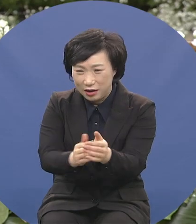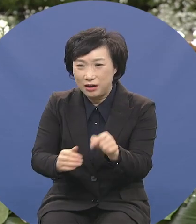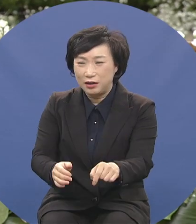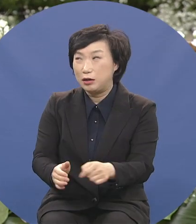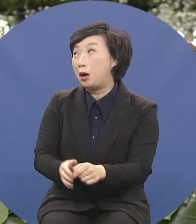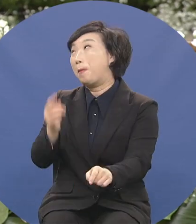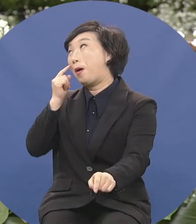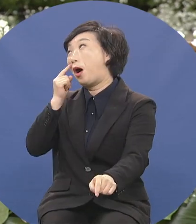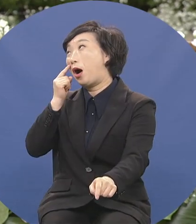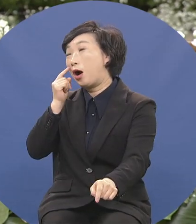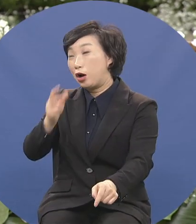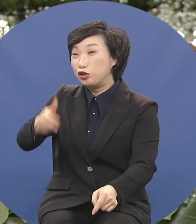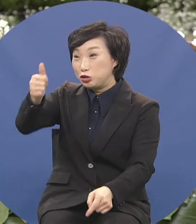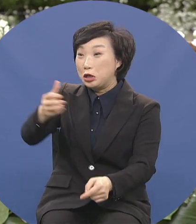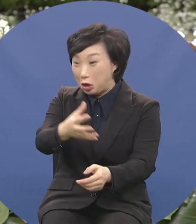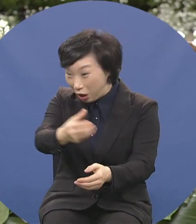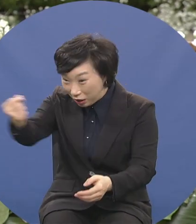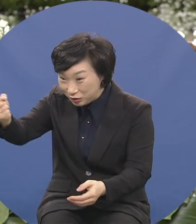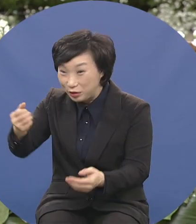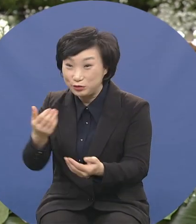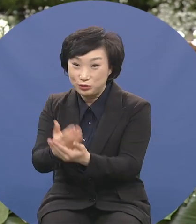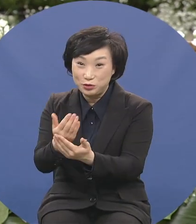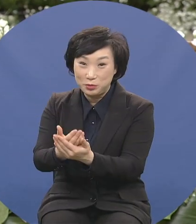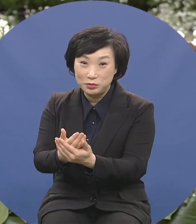당신의 것을 받으셨습니다.